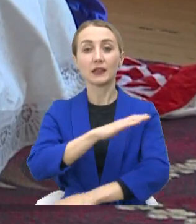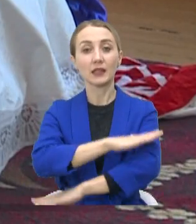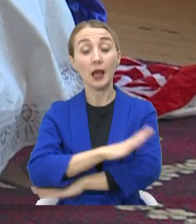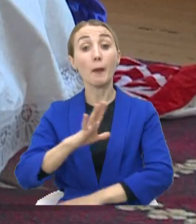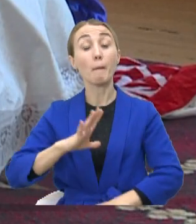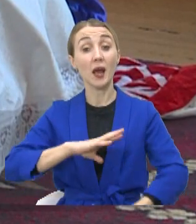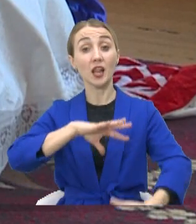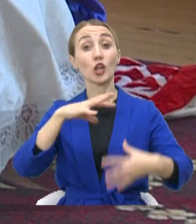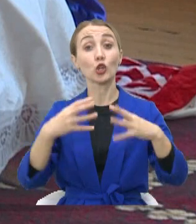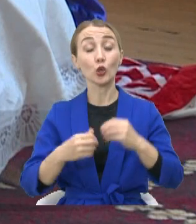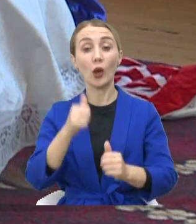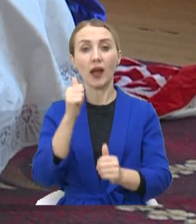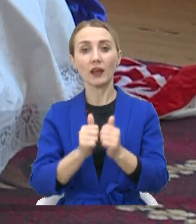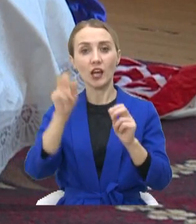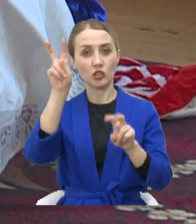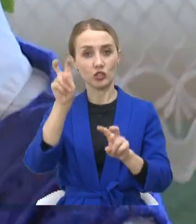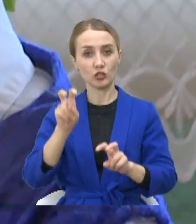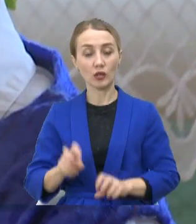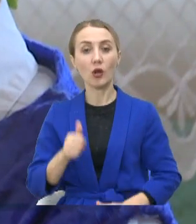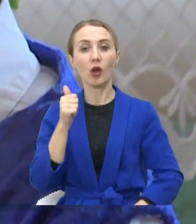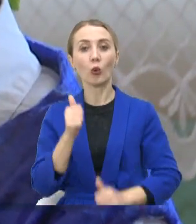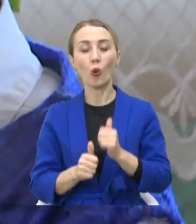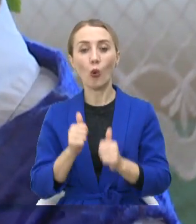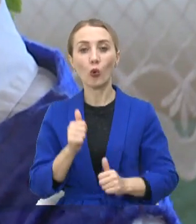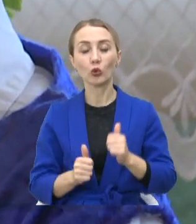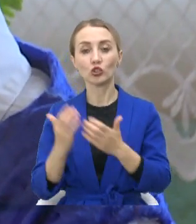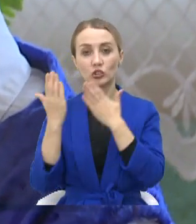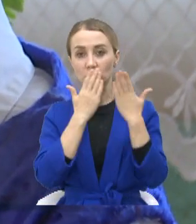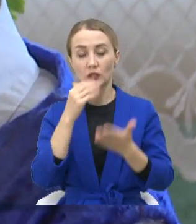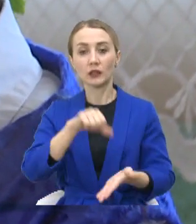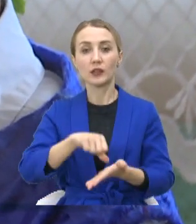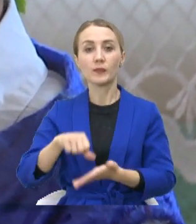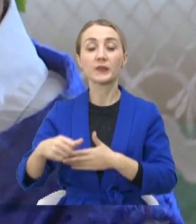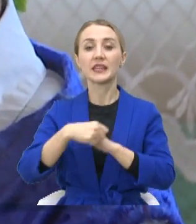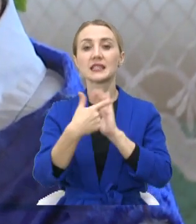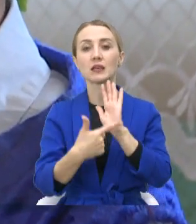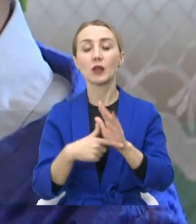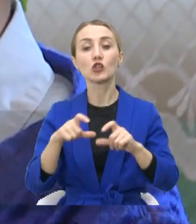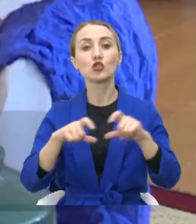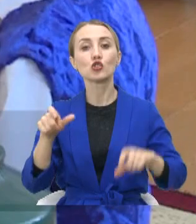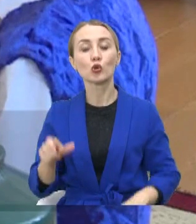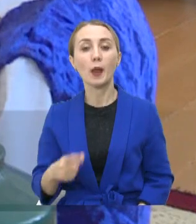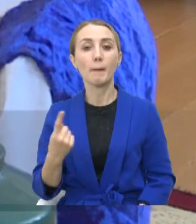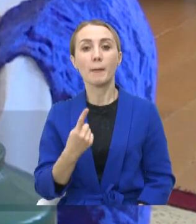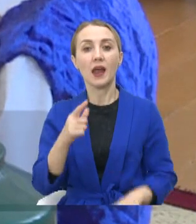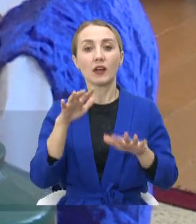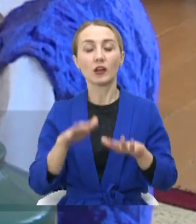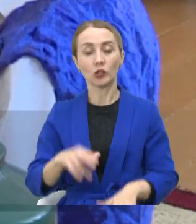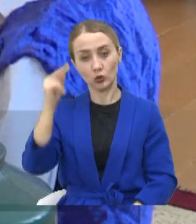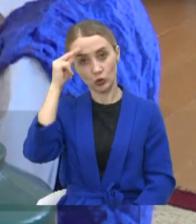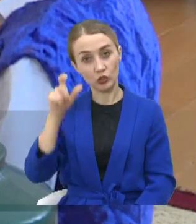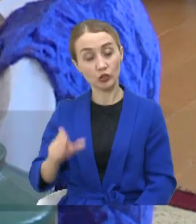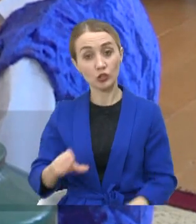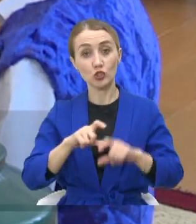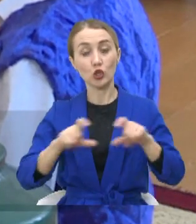подведены итоги по каждой номинации. В конкурсе чтецов приняли участие 17 школьников. Первое место заняла ученица школы